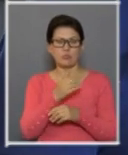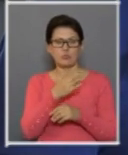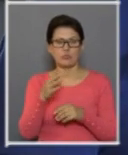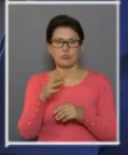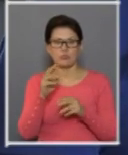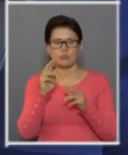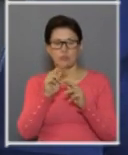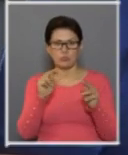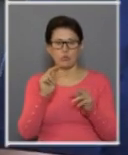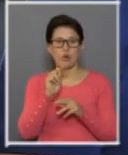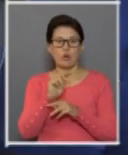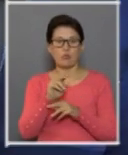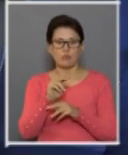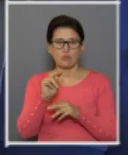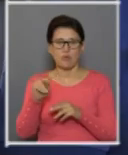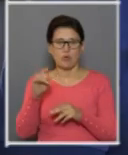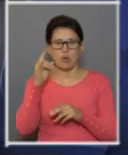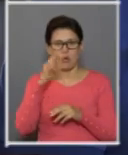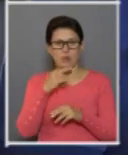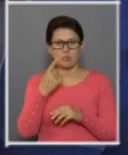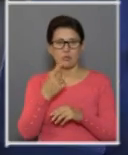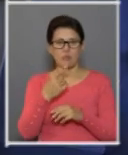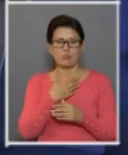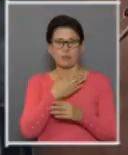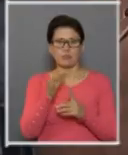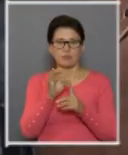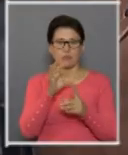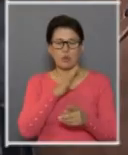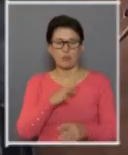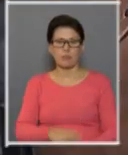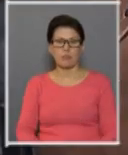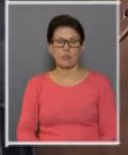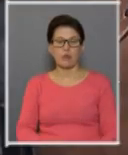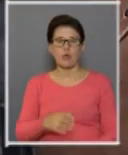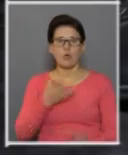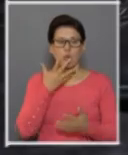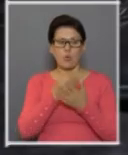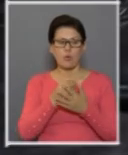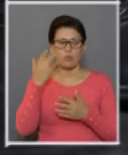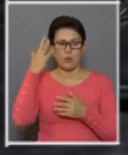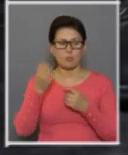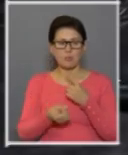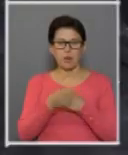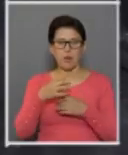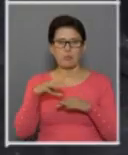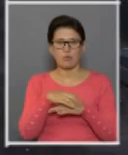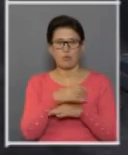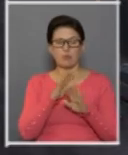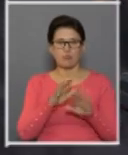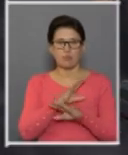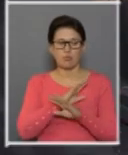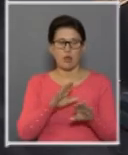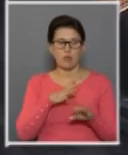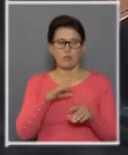алам. Бір қазақ болса үйрету ғой біздің мақсат. Берікжан тек өзінің қиялынан туындаған аяқ киімдерді ғана